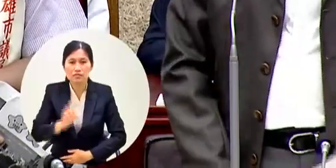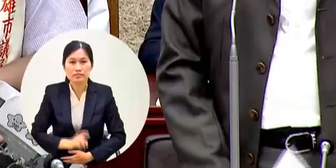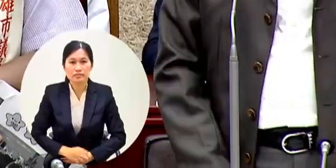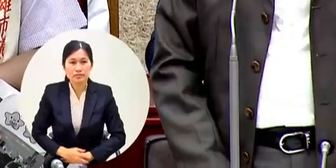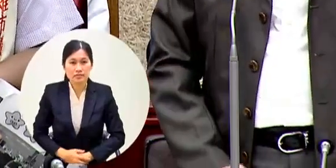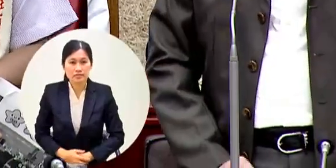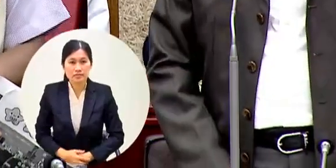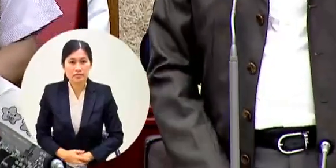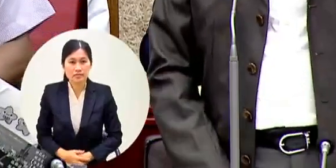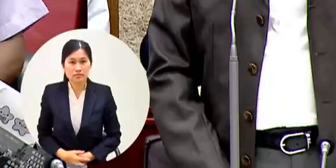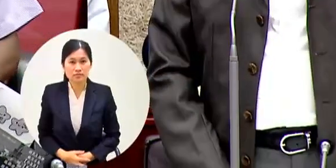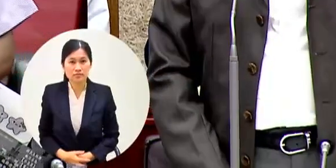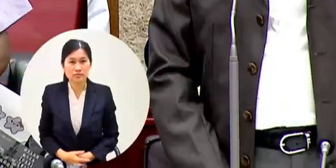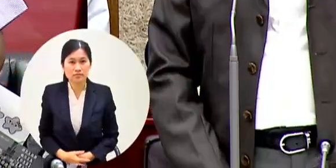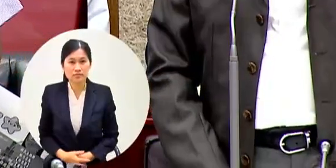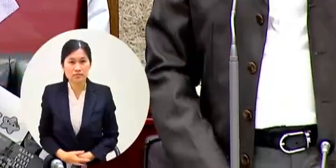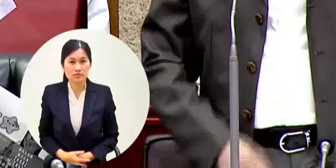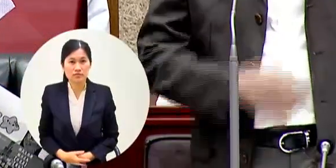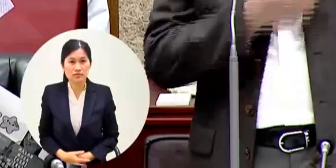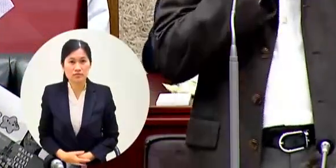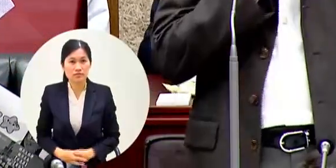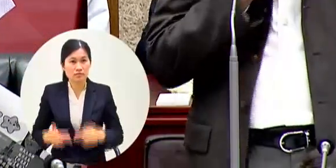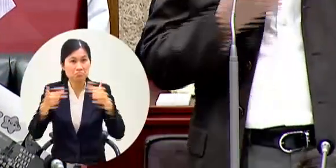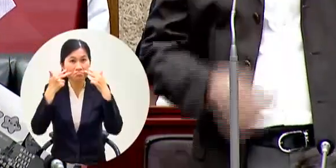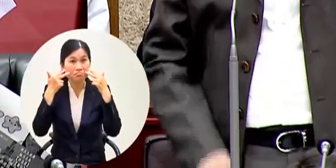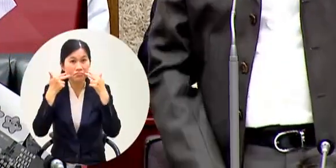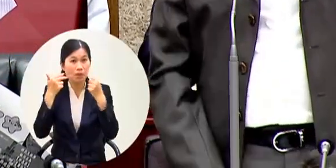题。第三点，